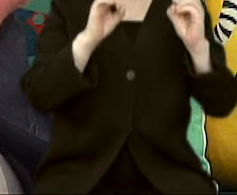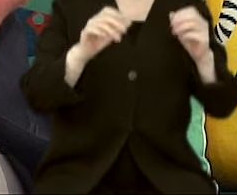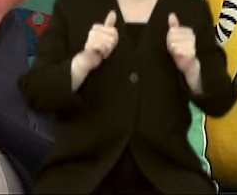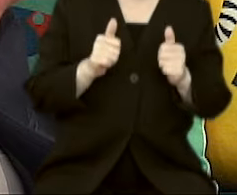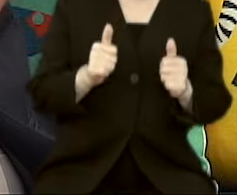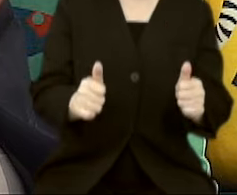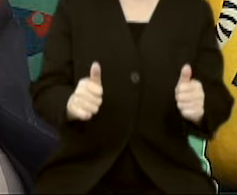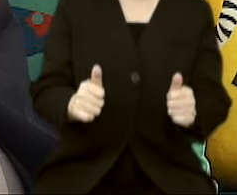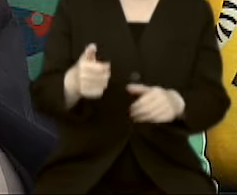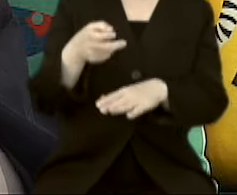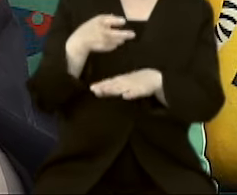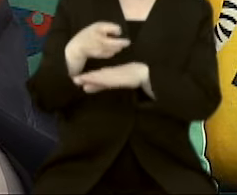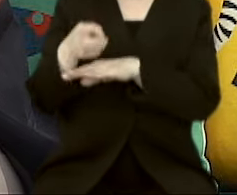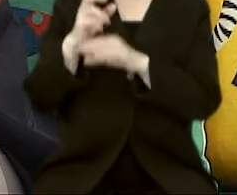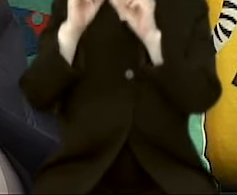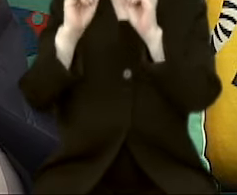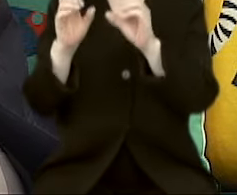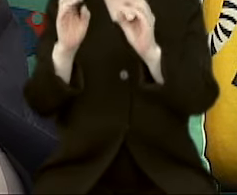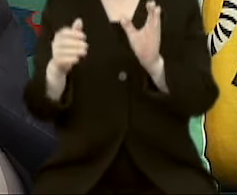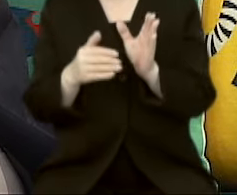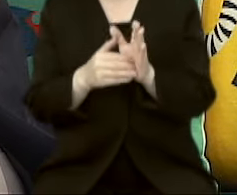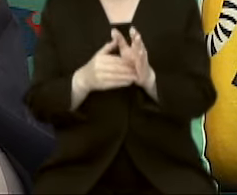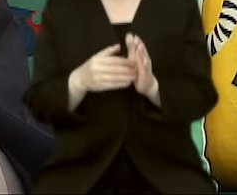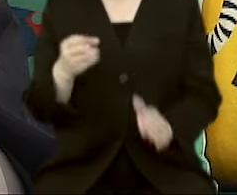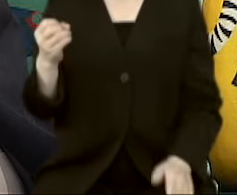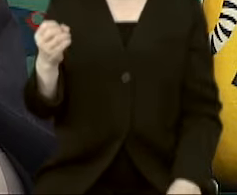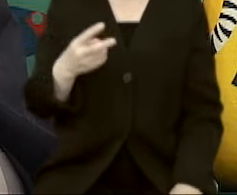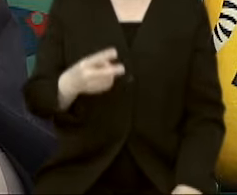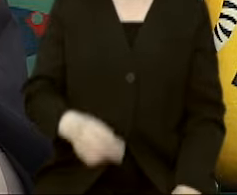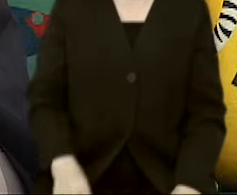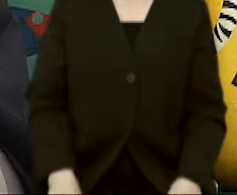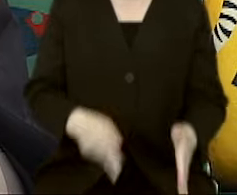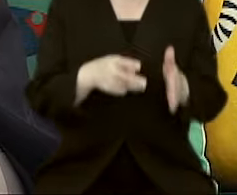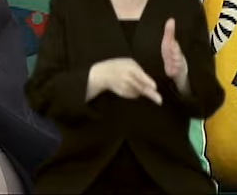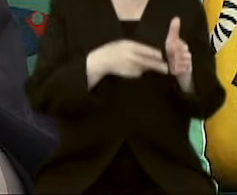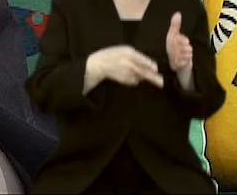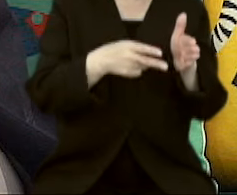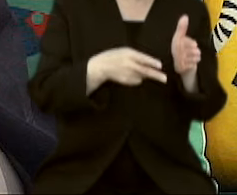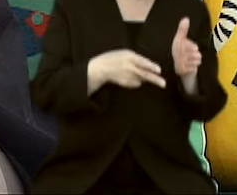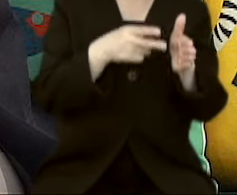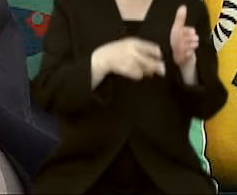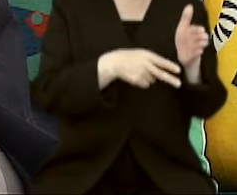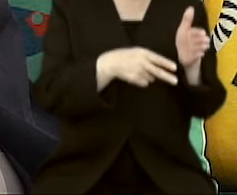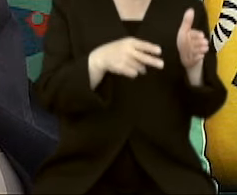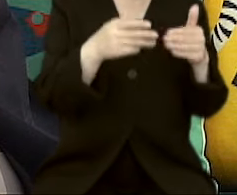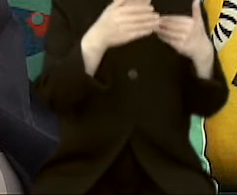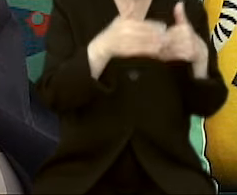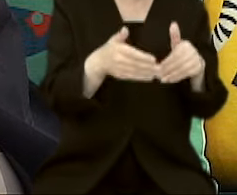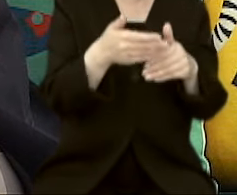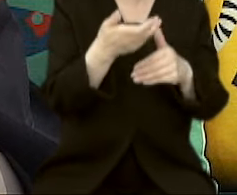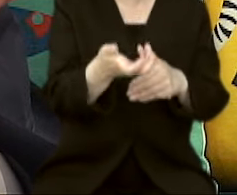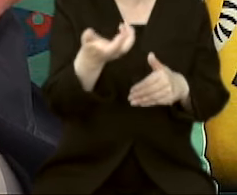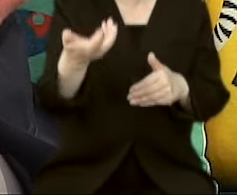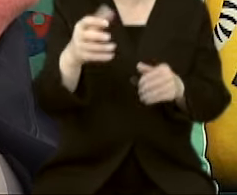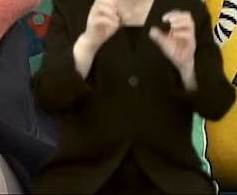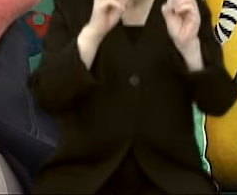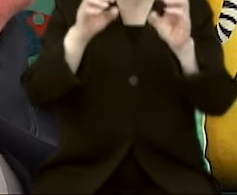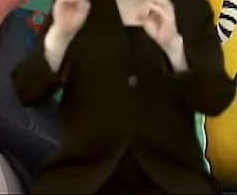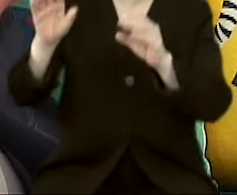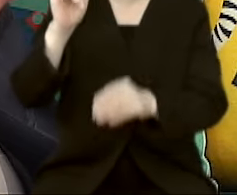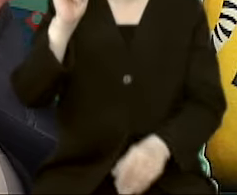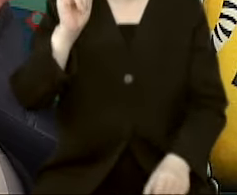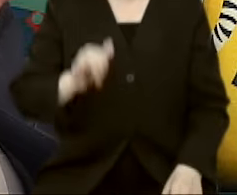다녔어요. 네. 버스를 타면 버스에서 전도하고 아니면은 기차를 타면 기차 칸마다 이렇게 옮겨가면서 전도를 네.